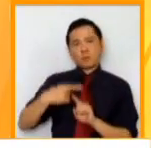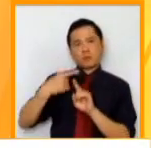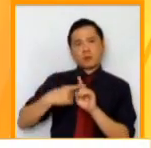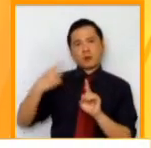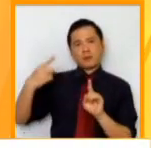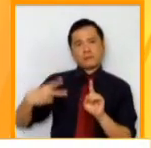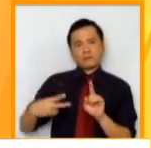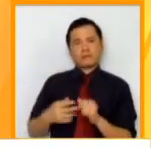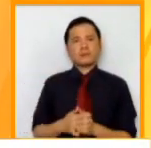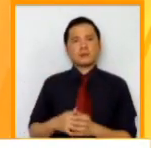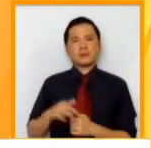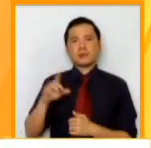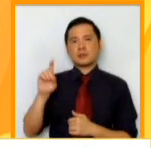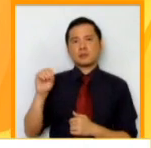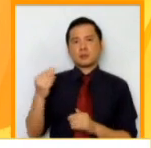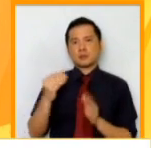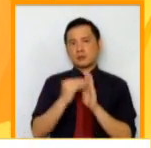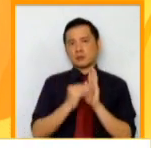datos ng DOH,